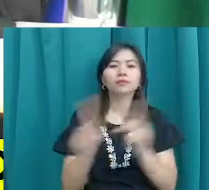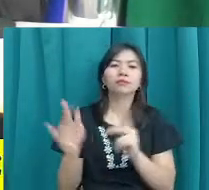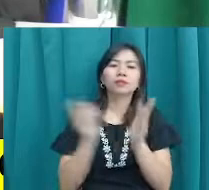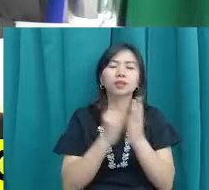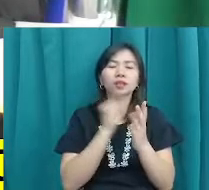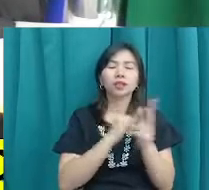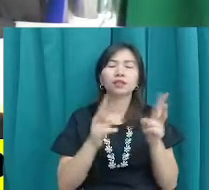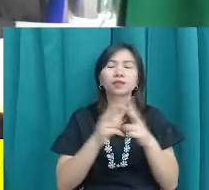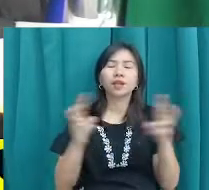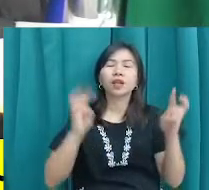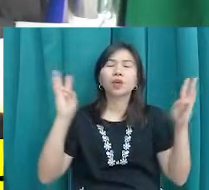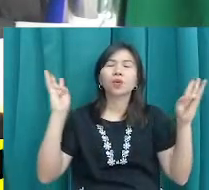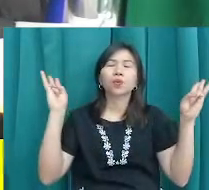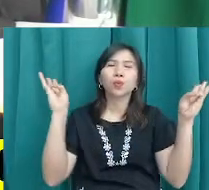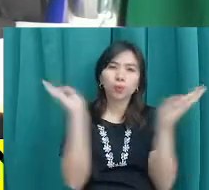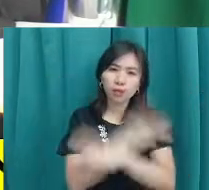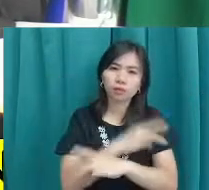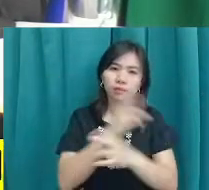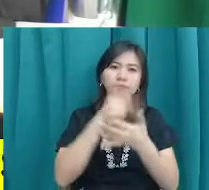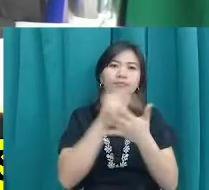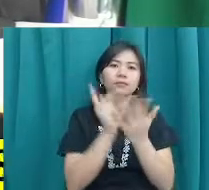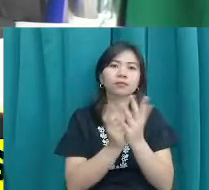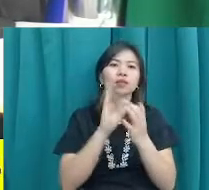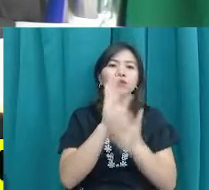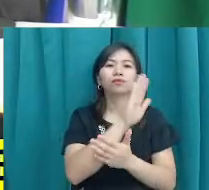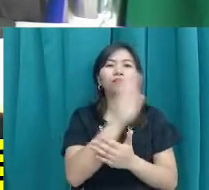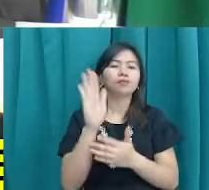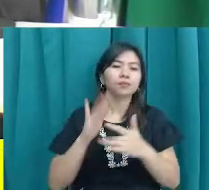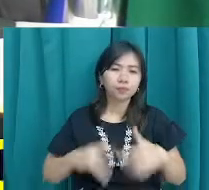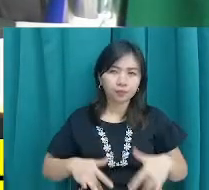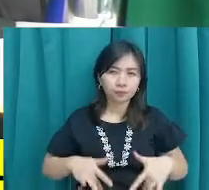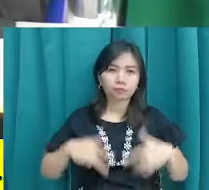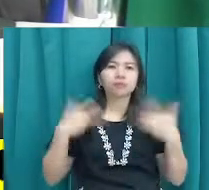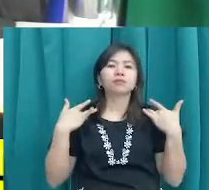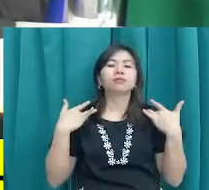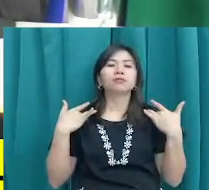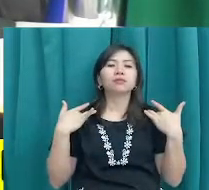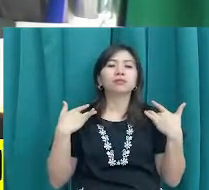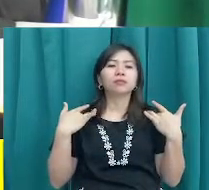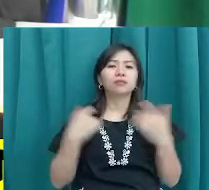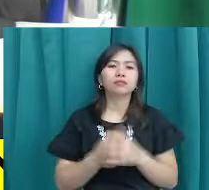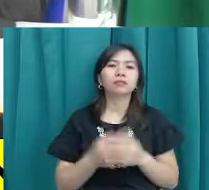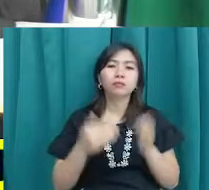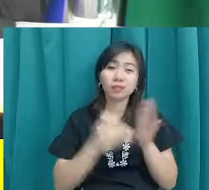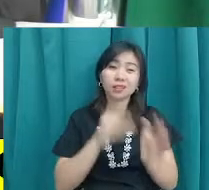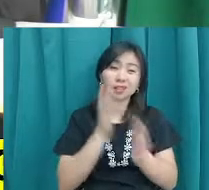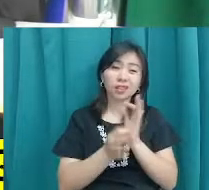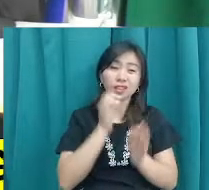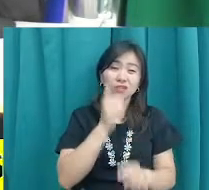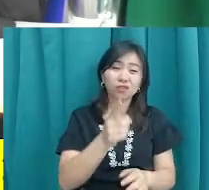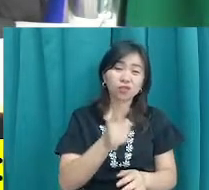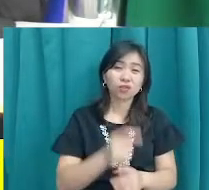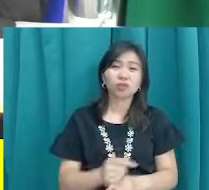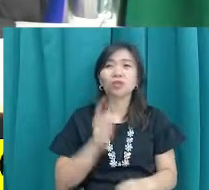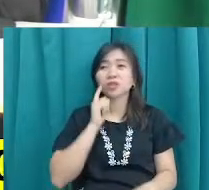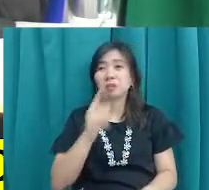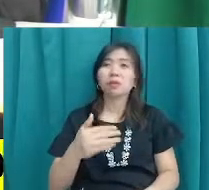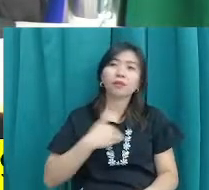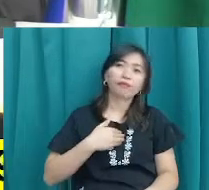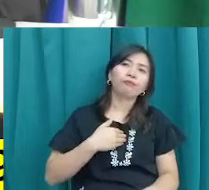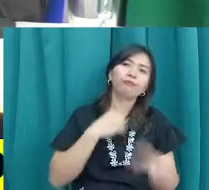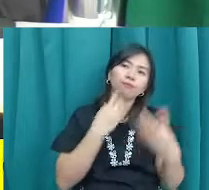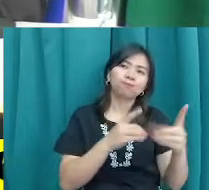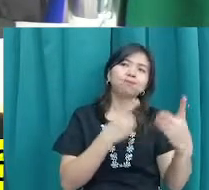worst part of your life. Kung ikaw ay nagki-claim as the disciples and then mag-end up